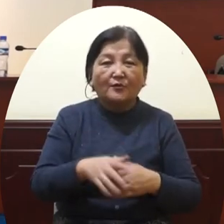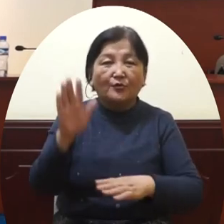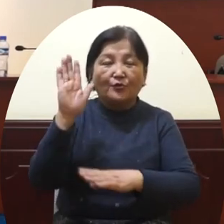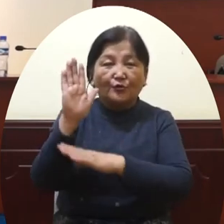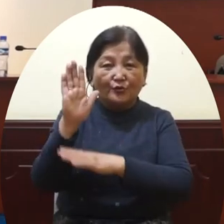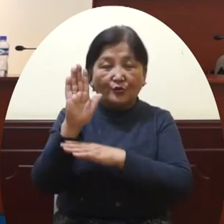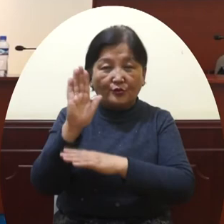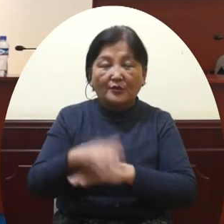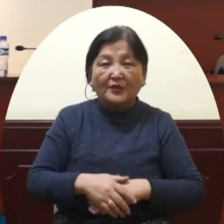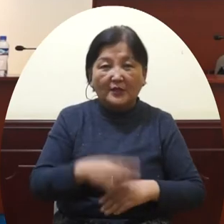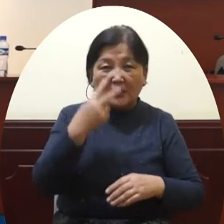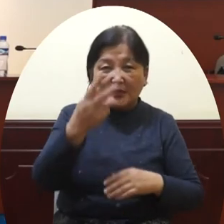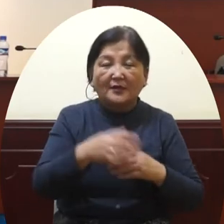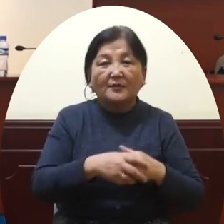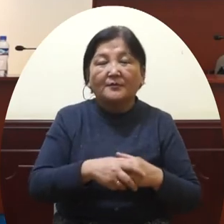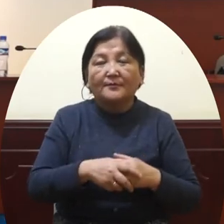Төлөөлөлтэй.